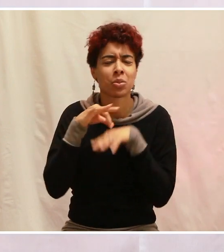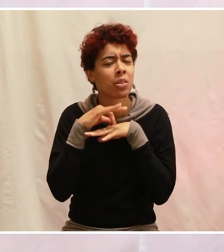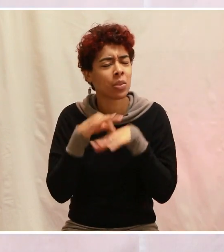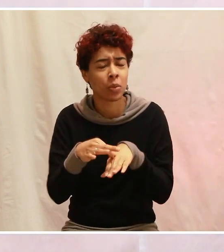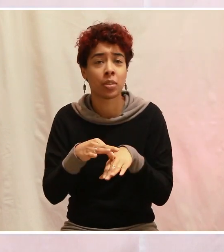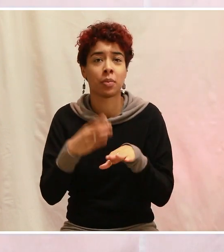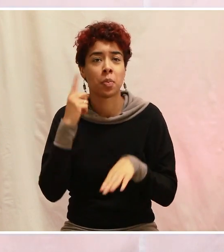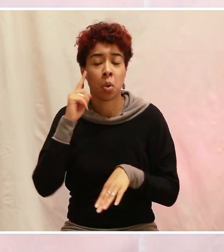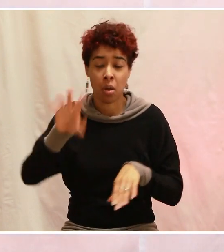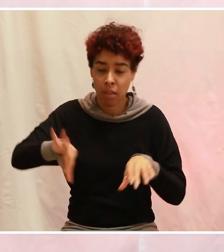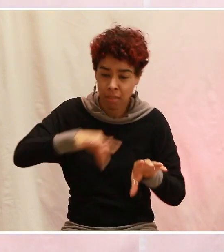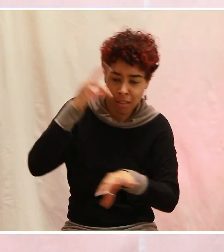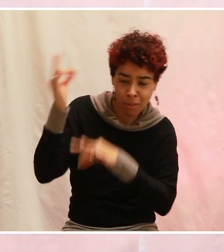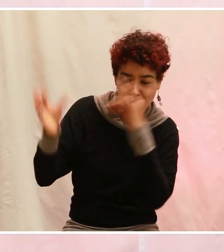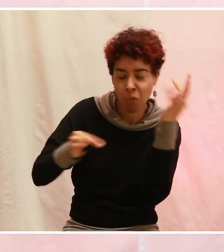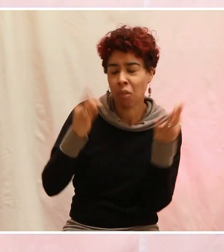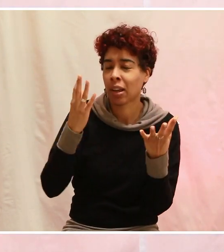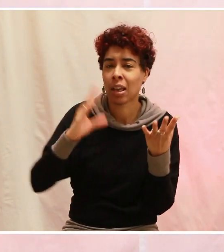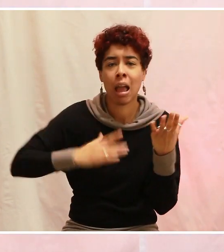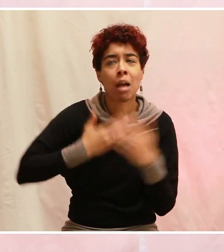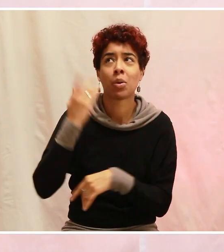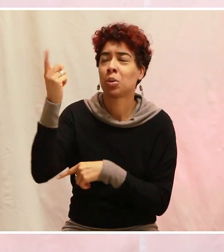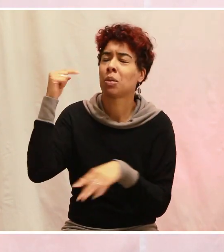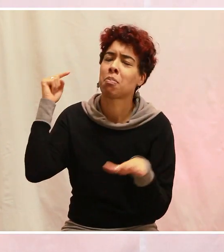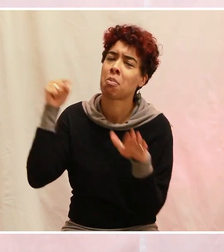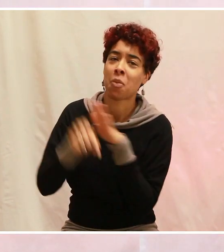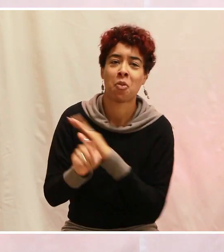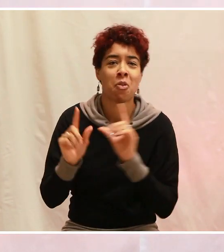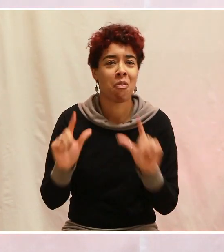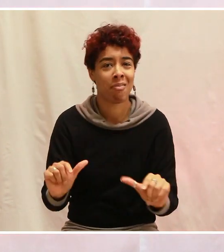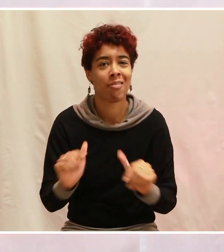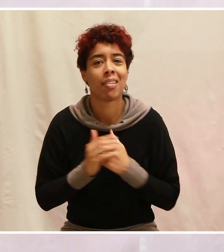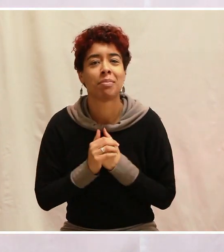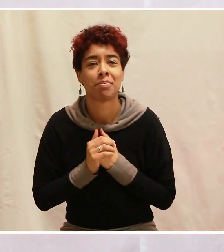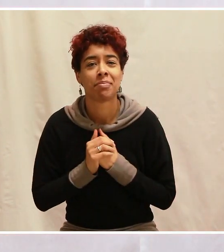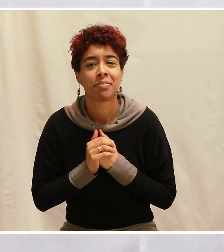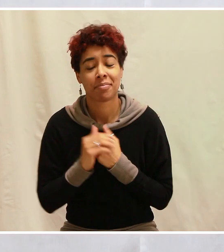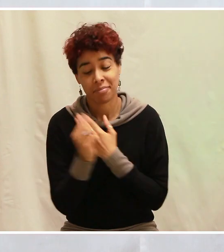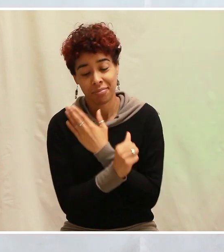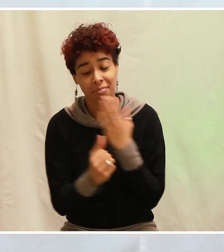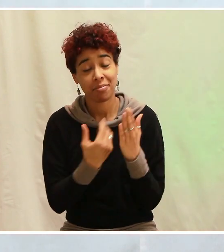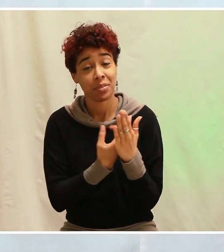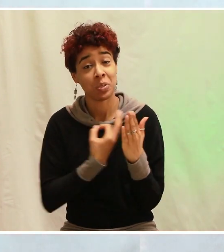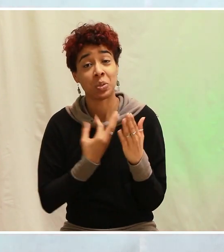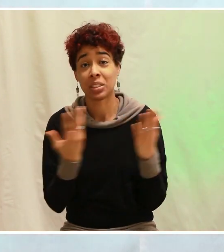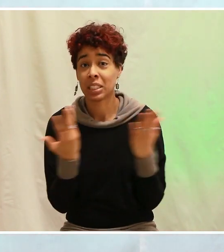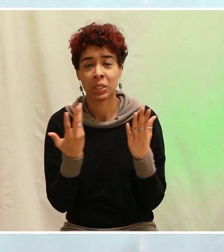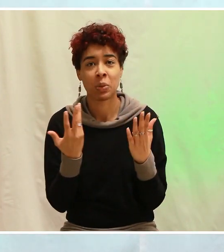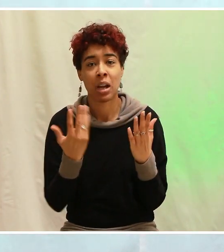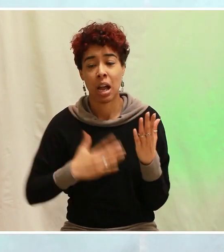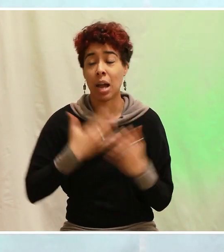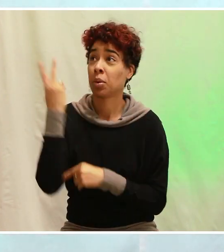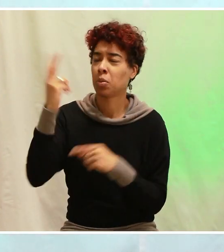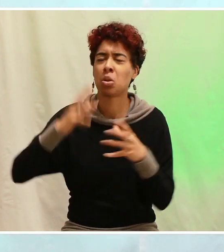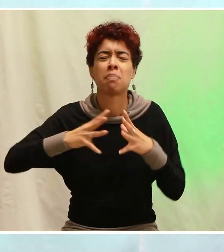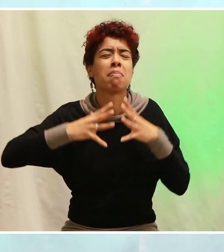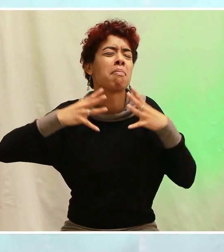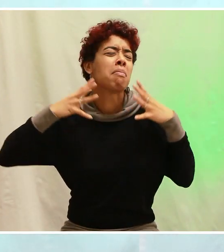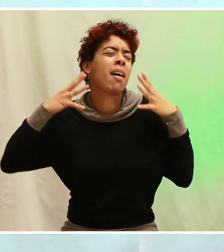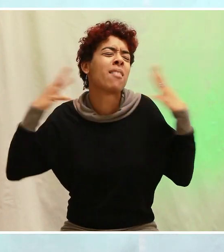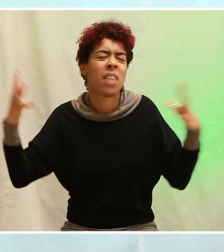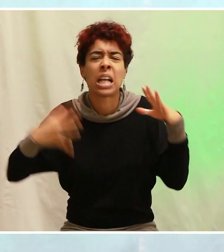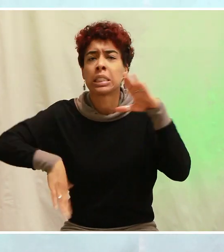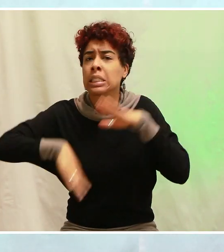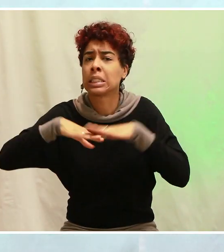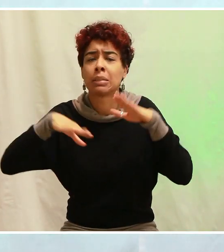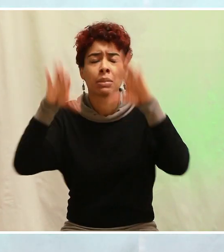à découvrir eh bien, cette profondeur d'amour qu'il a pour nos vies. C'est pour ça que la parole de Dieu nous dit que l'amour de Dieu, il est vaste, il est illimité, il